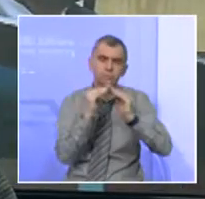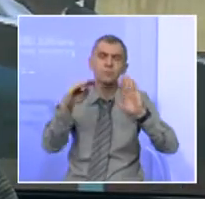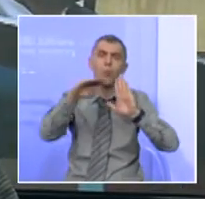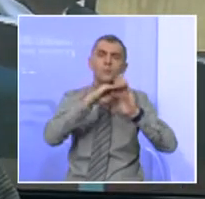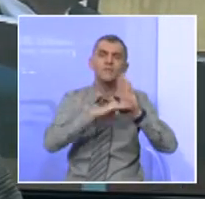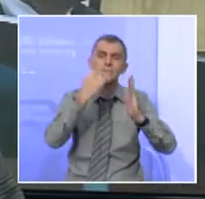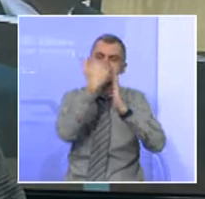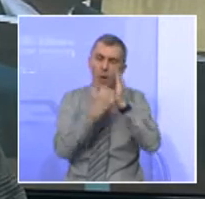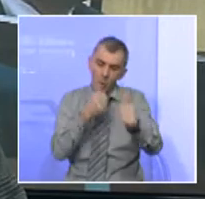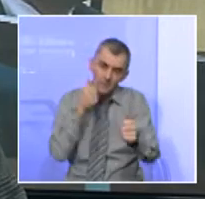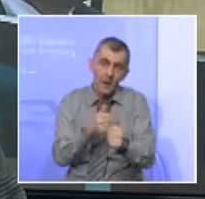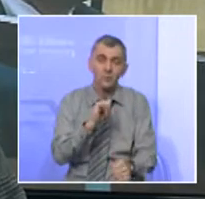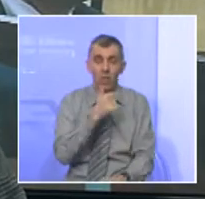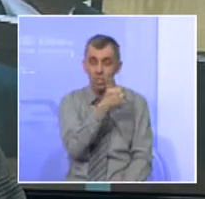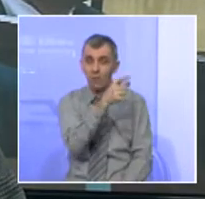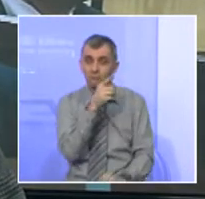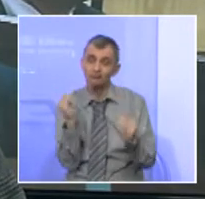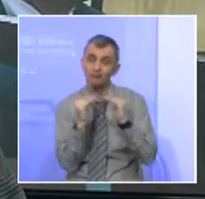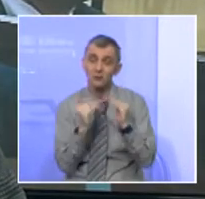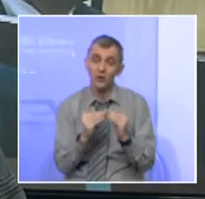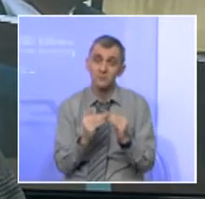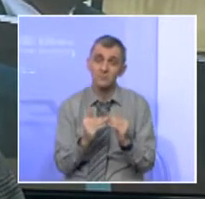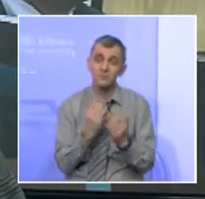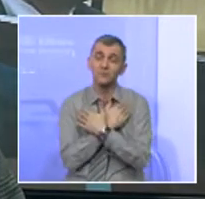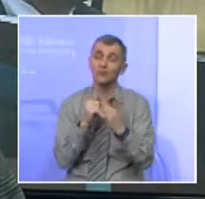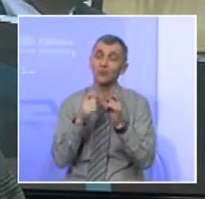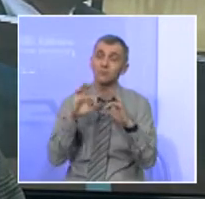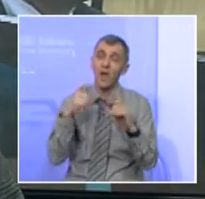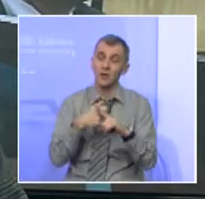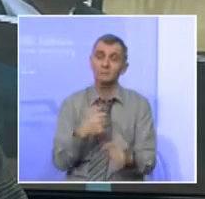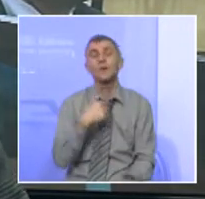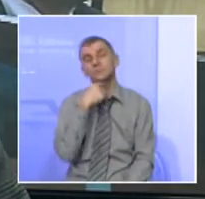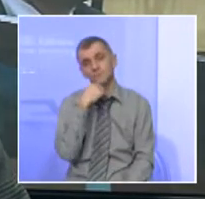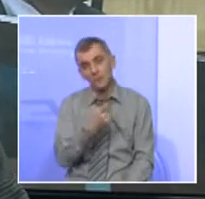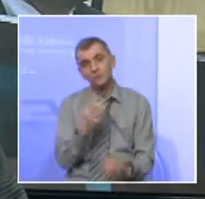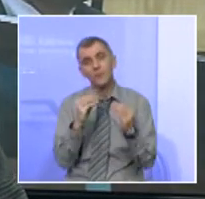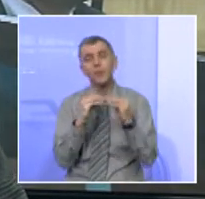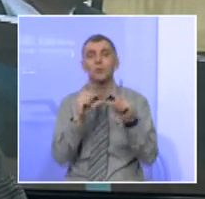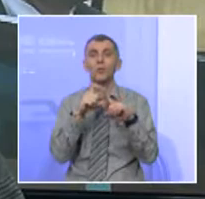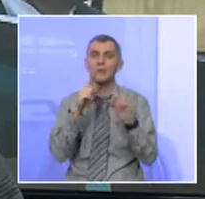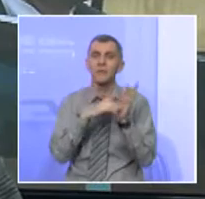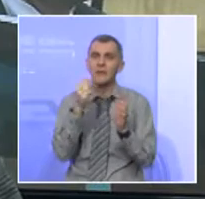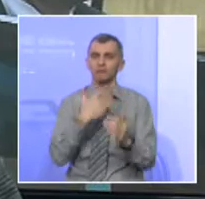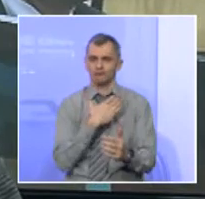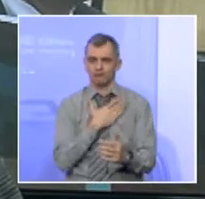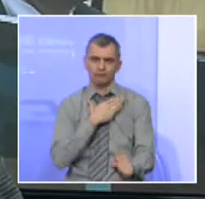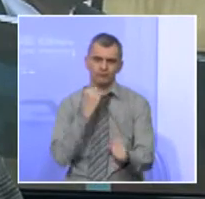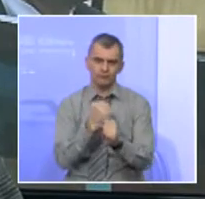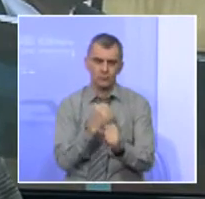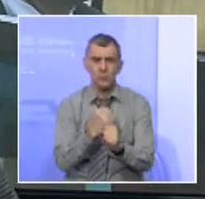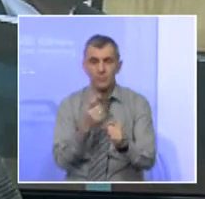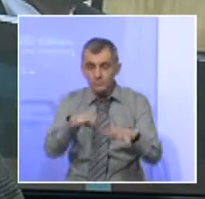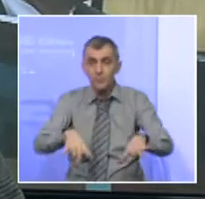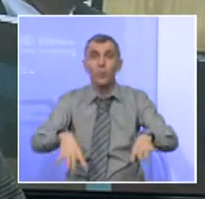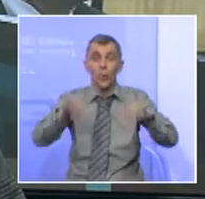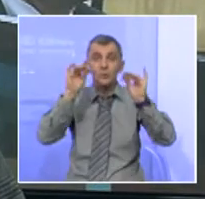takvim stavom, ocjenom gospodina Zubaka? Pa gospodin Budimir je svojim radom u stvari otkrio